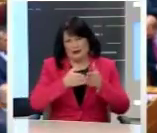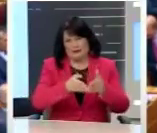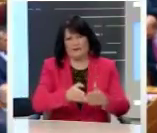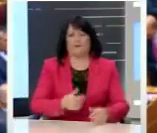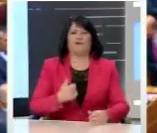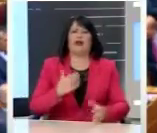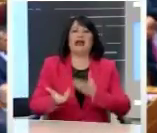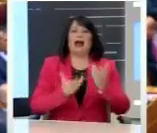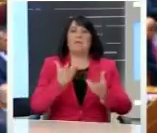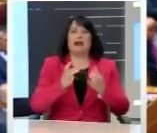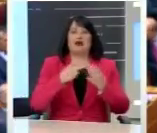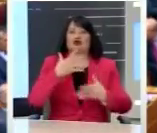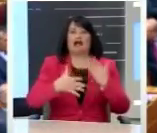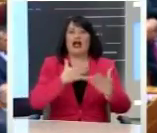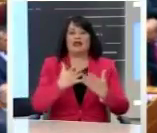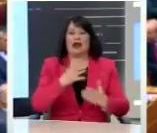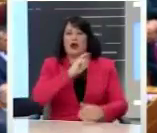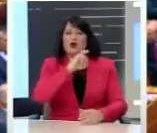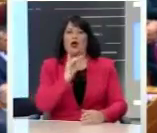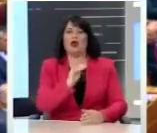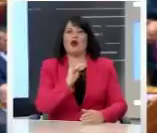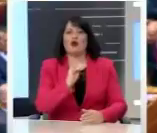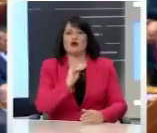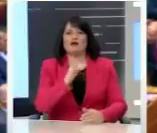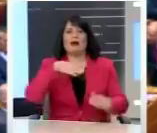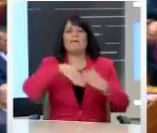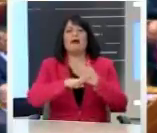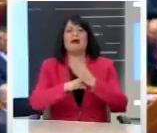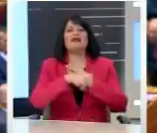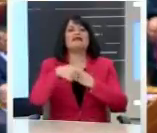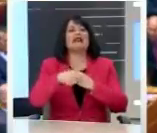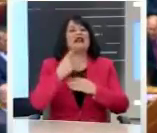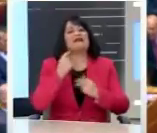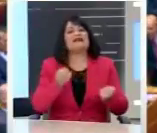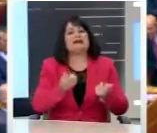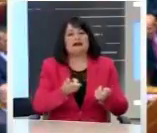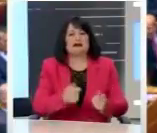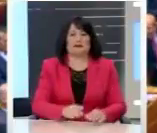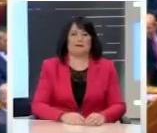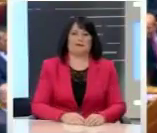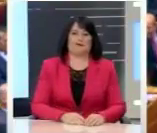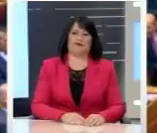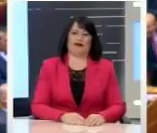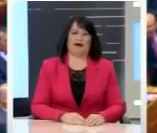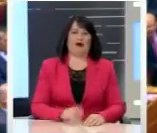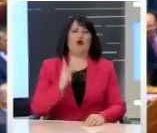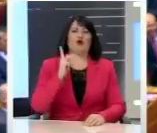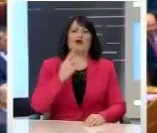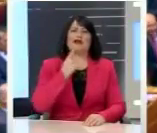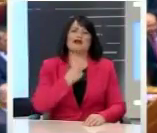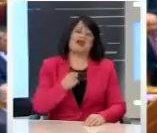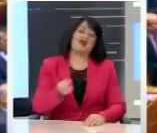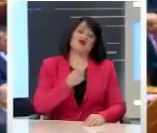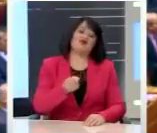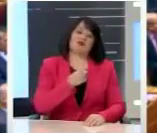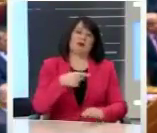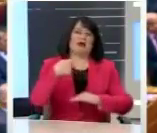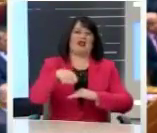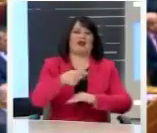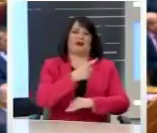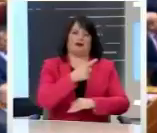Καμένος Γκέιτ, καυτά ερωτήματα για την εισαγγελέα Πειραιός. Κούγιας Γιαννού Ρουάν, θα καθίσουν στους καμνοί για κατάκτηση